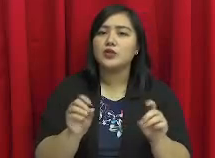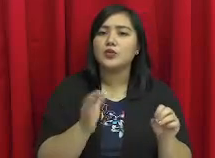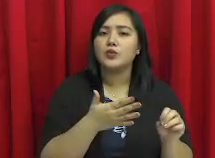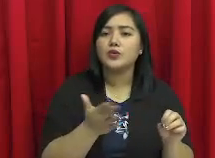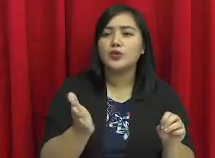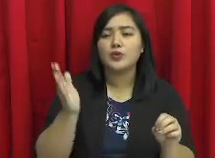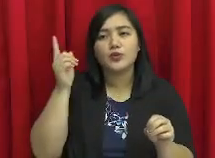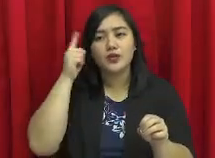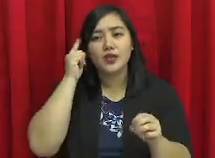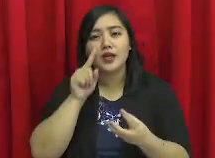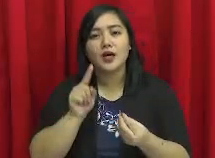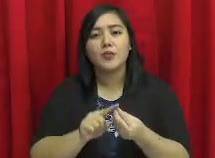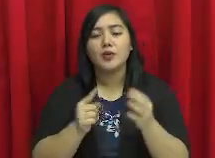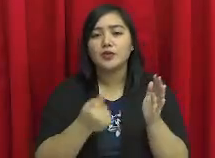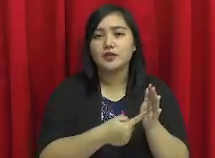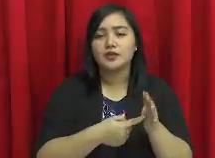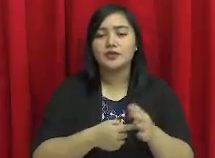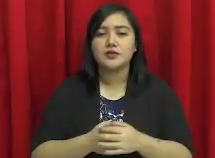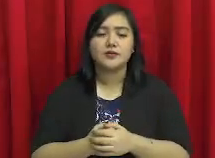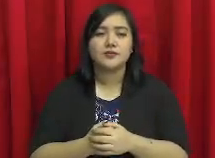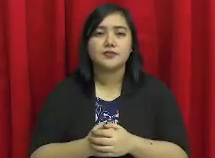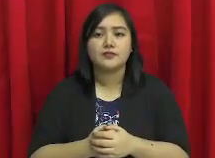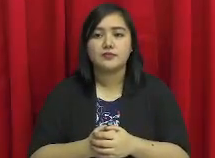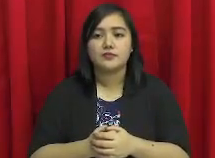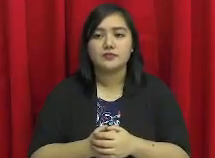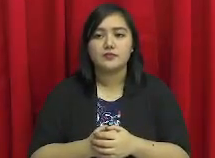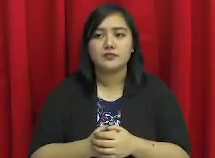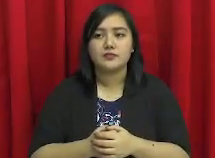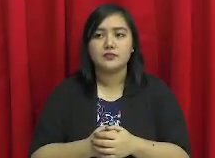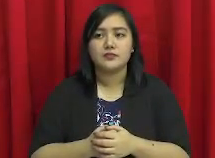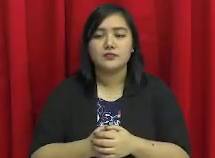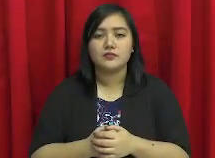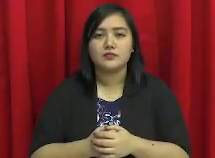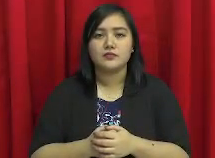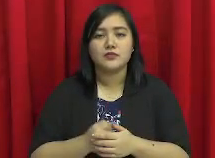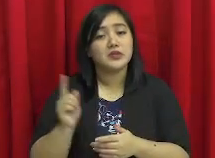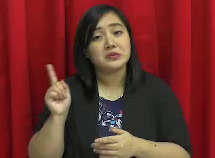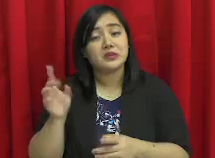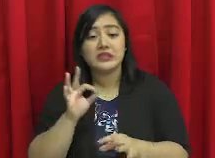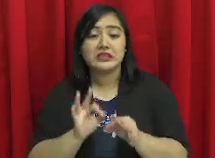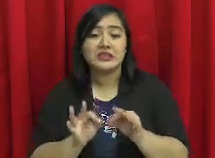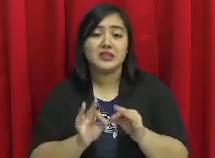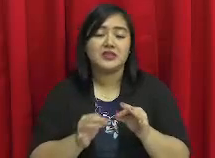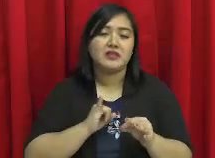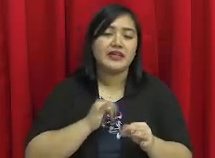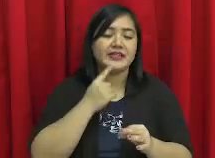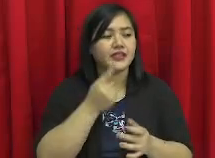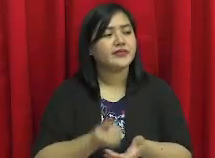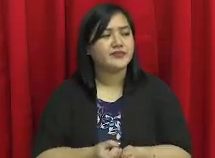desisyon ng matindi sa bahay, ay sasabihin ko sa kanya na, bahala ka na. Yun.